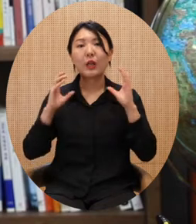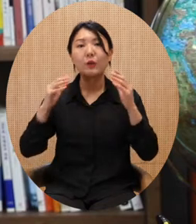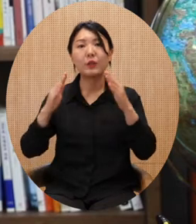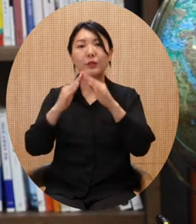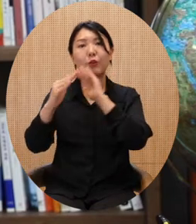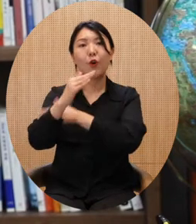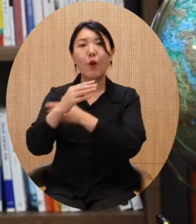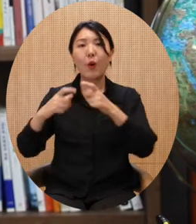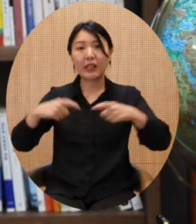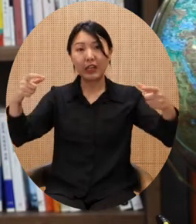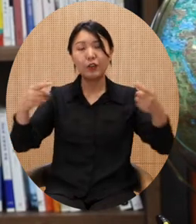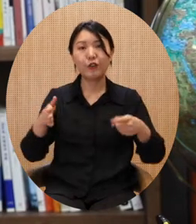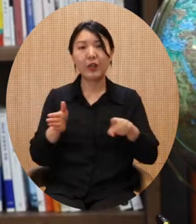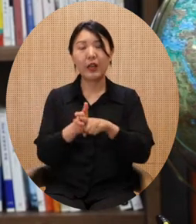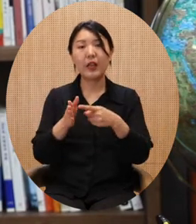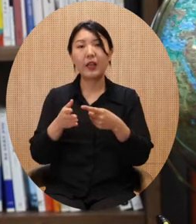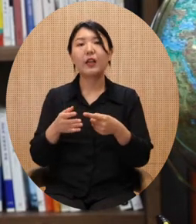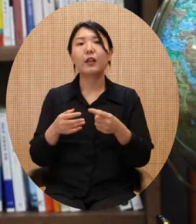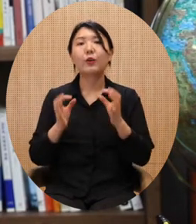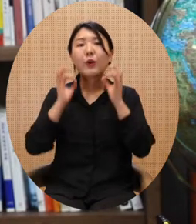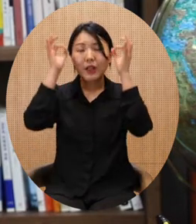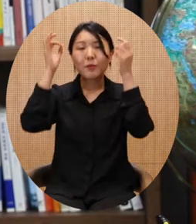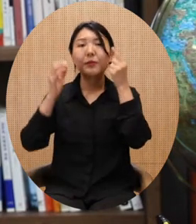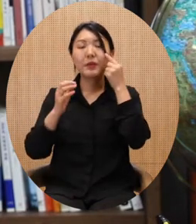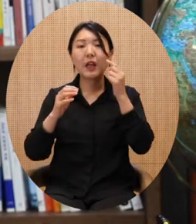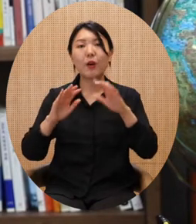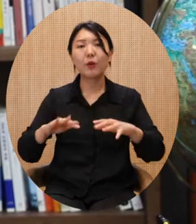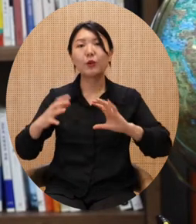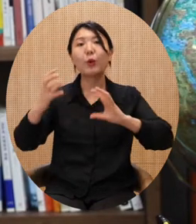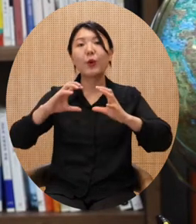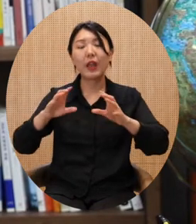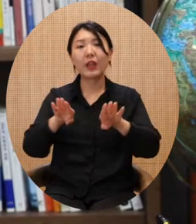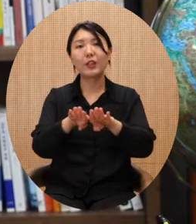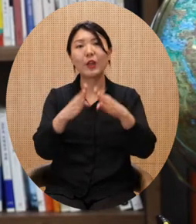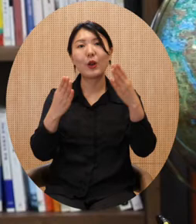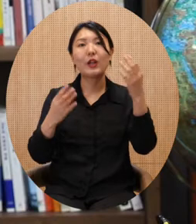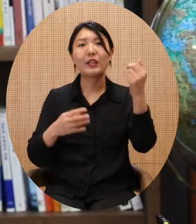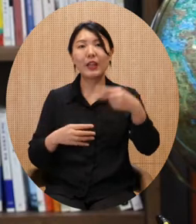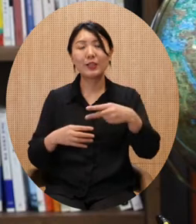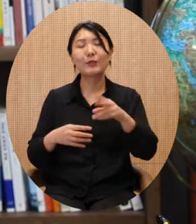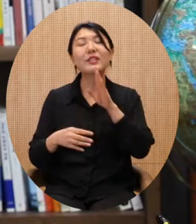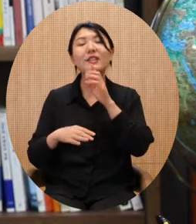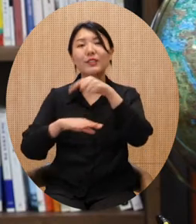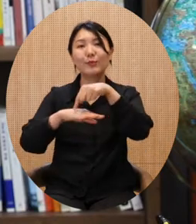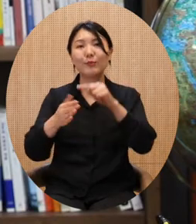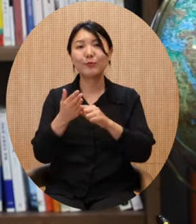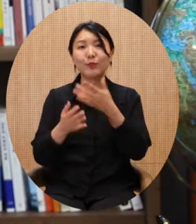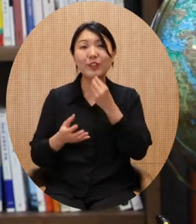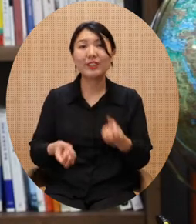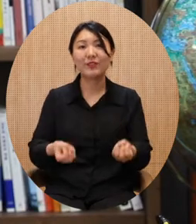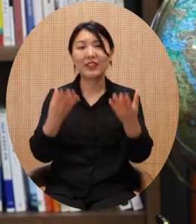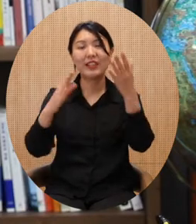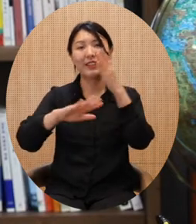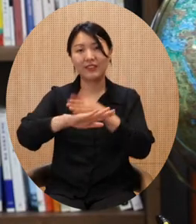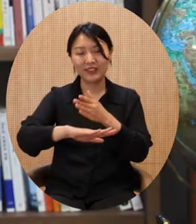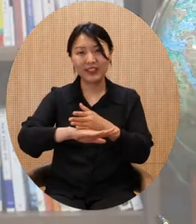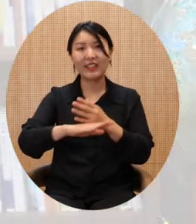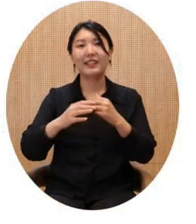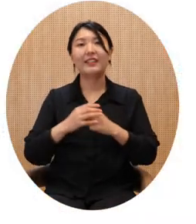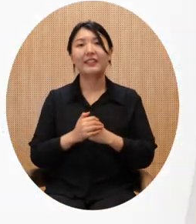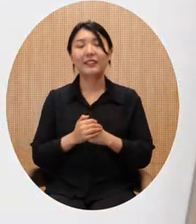위해 함께하도록 하겠습니다. 오늘 토론회 개최를 다시 한번 진심으로 축하드리며